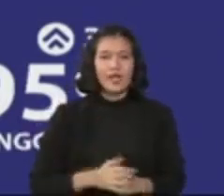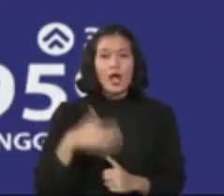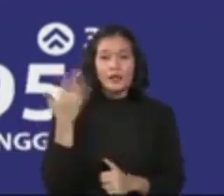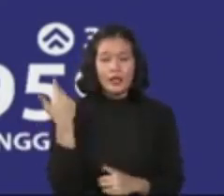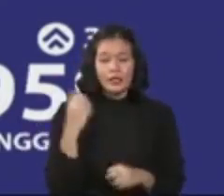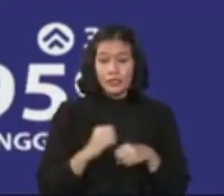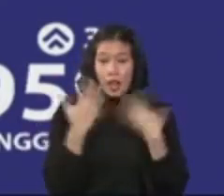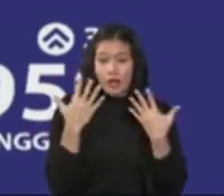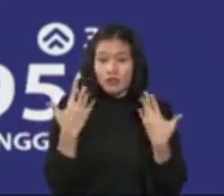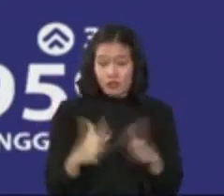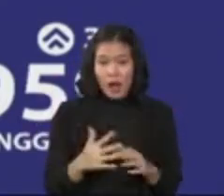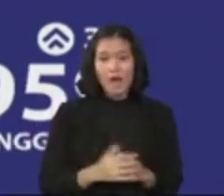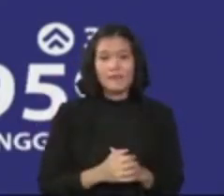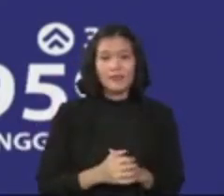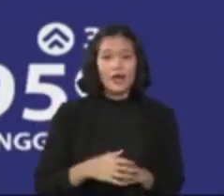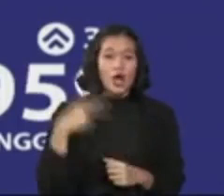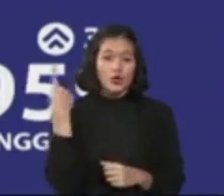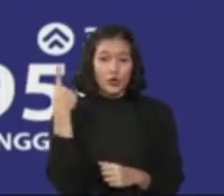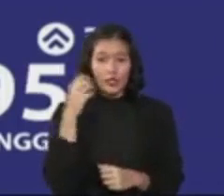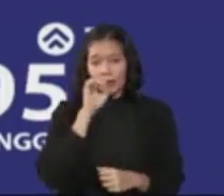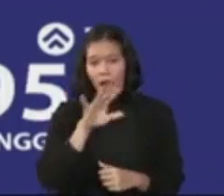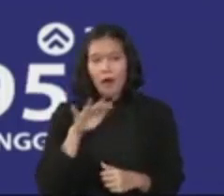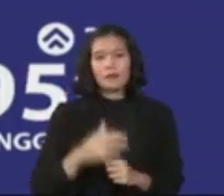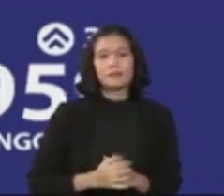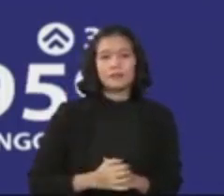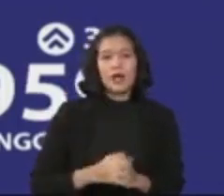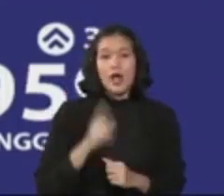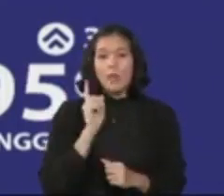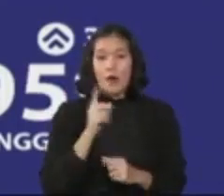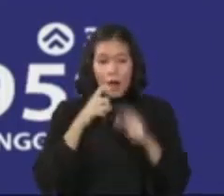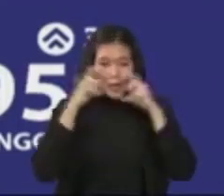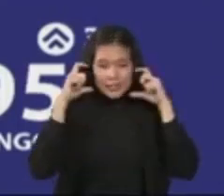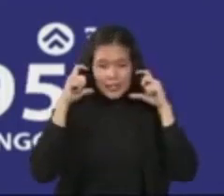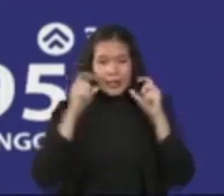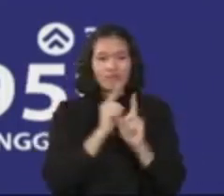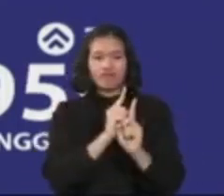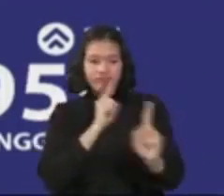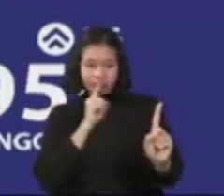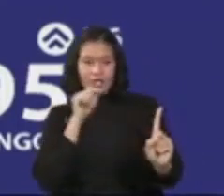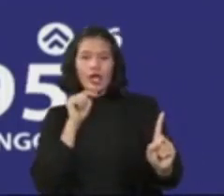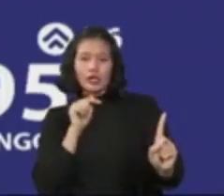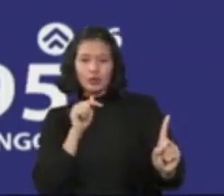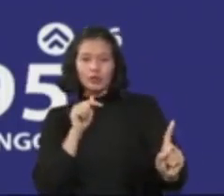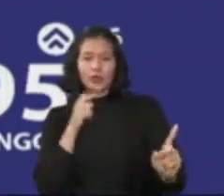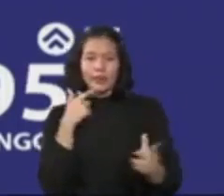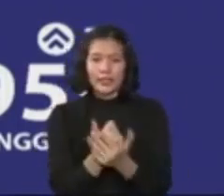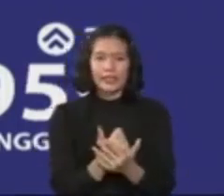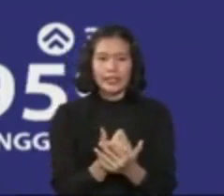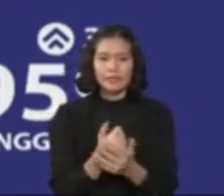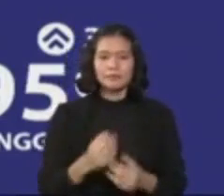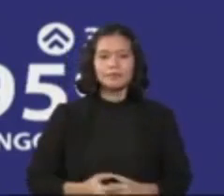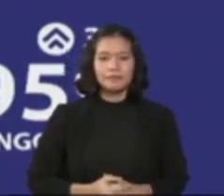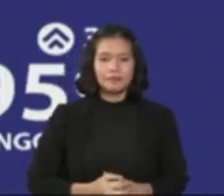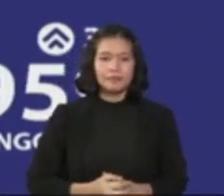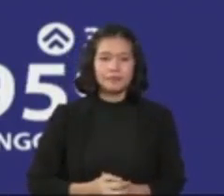cukup jelas disampaikan oleh Dr. Raisa bahwa menggunakan masker, menjaga jarak adalah upaya yang terbaik untuk